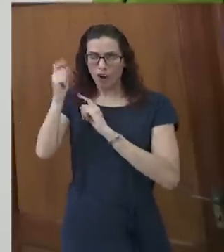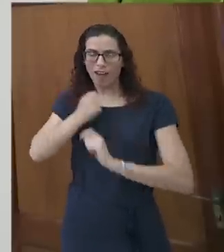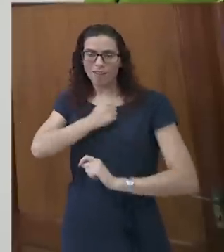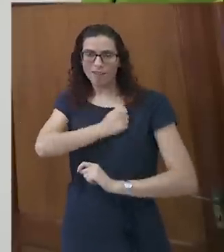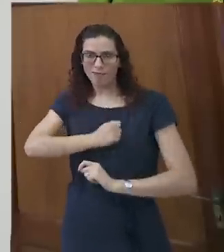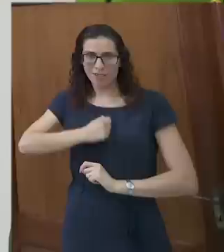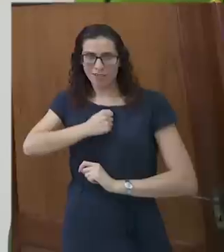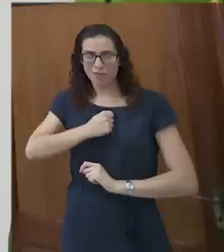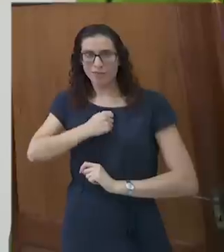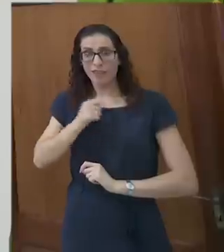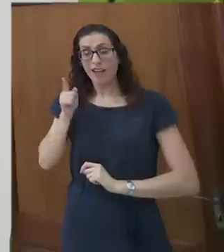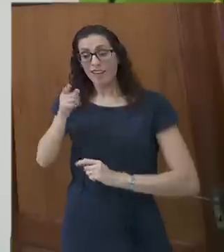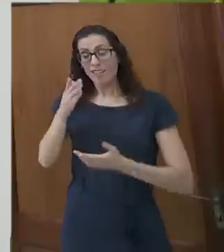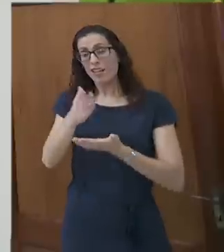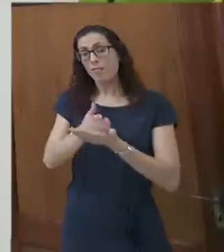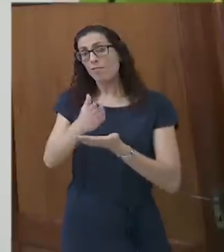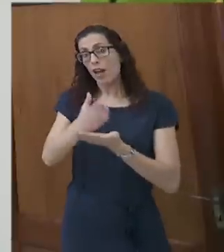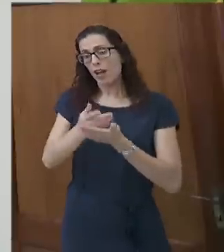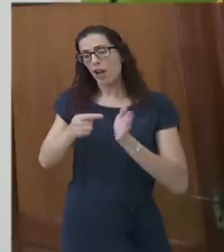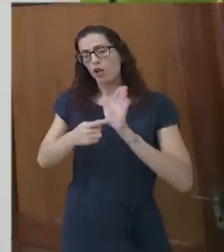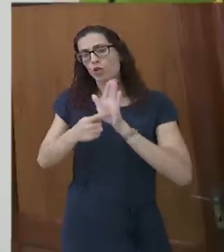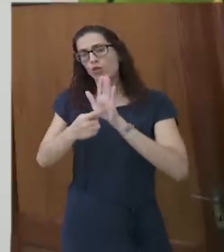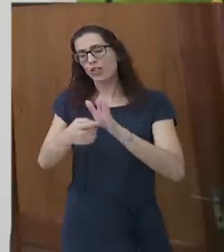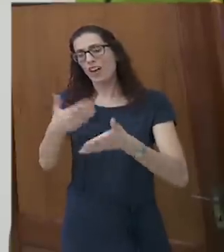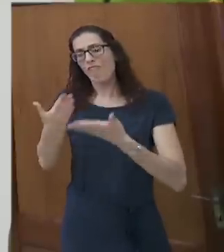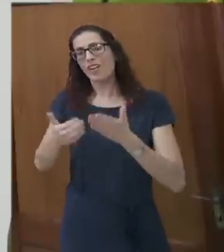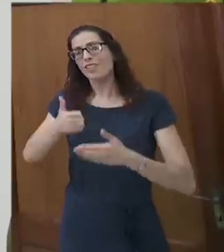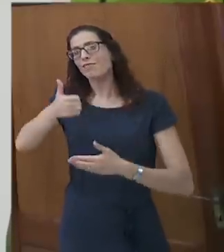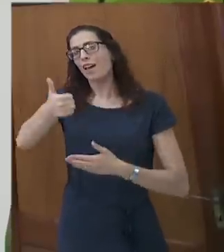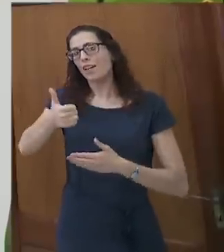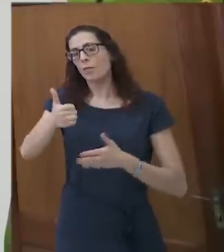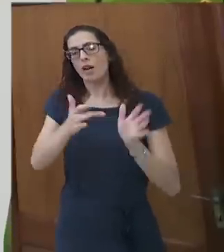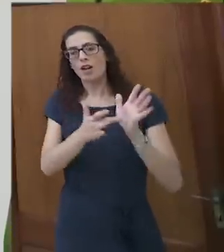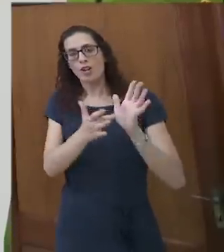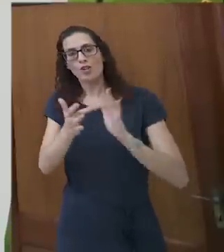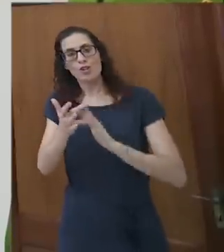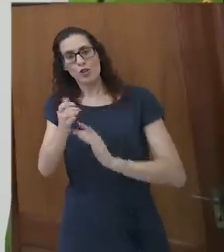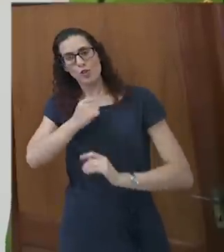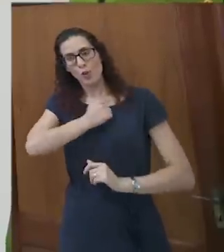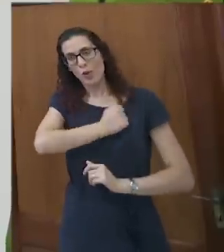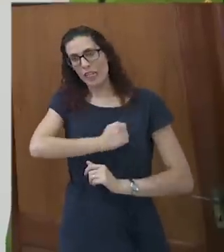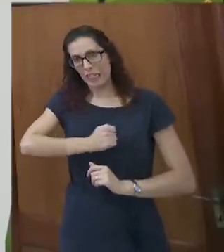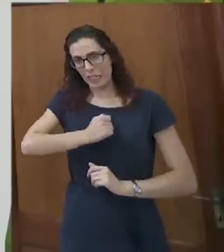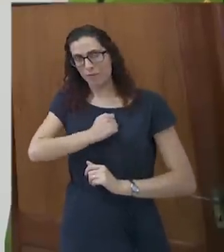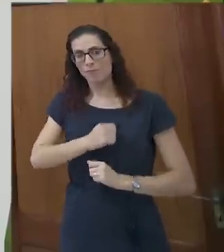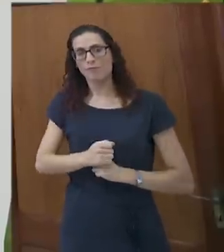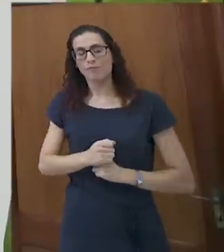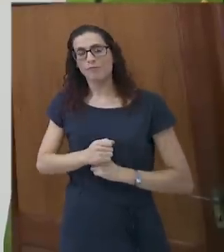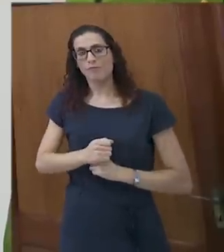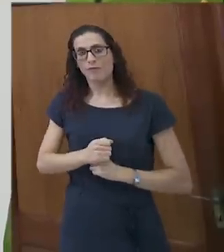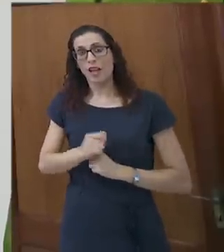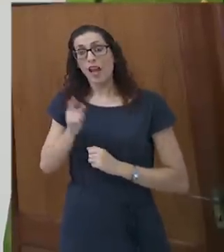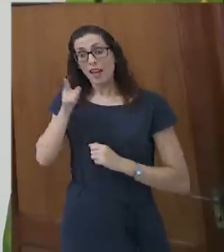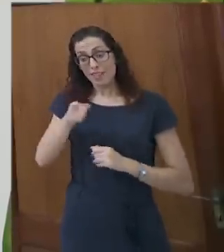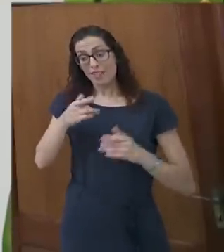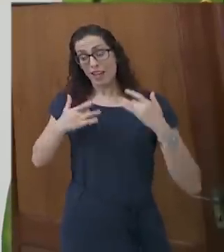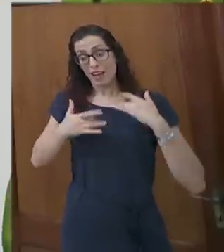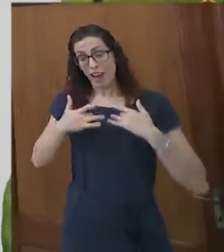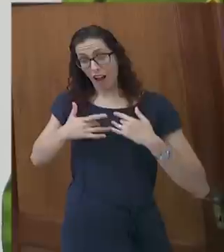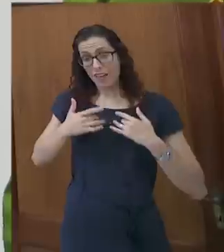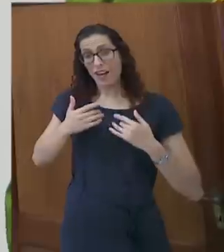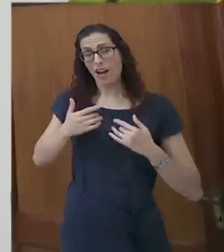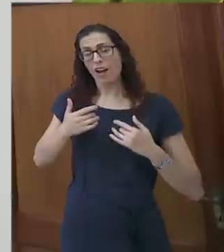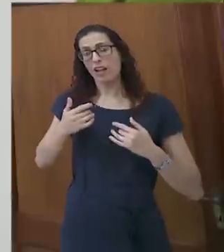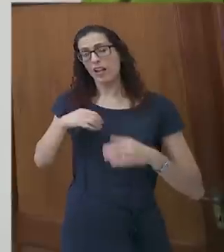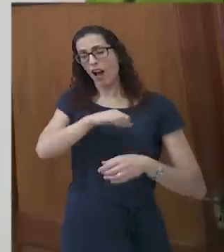Inti l-verità li tmexxina lejn il-ġid Kristu ħnejna. Inti l-ħajja li bija ngħixu fik